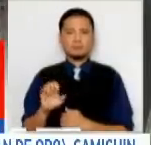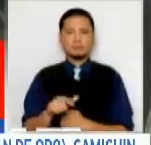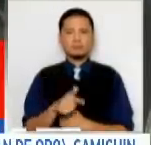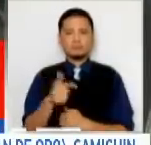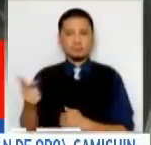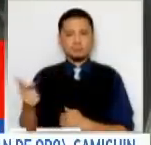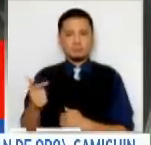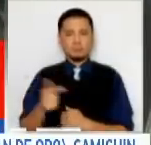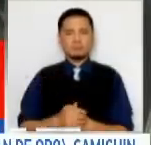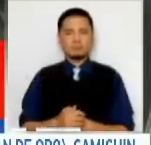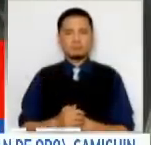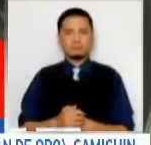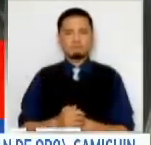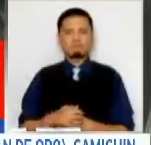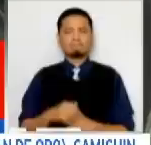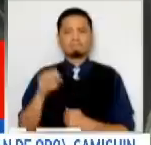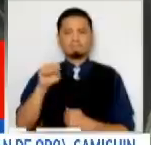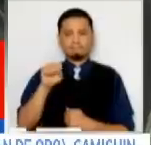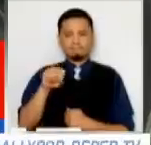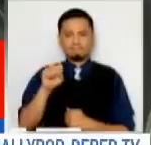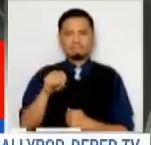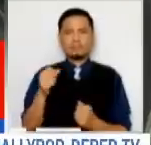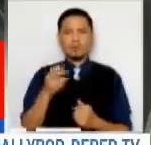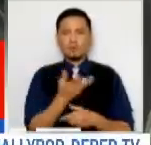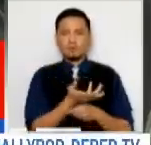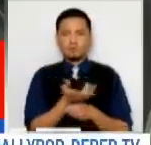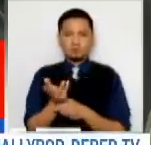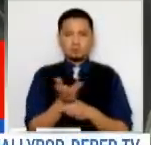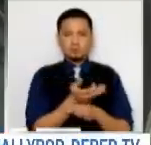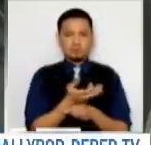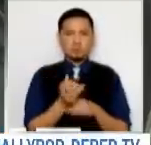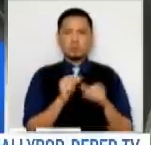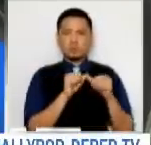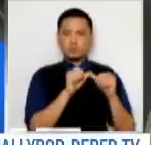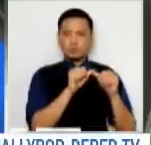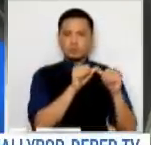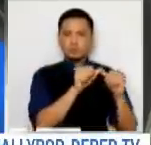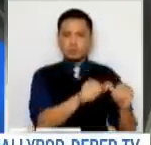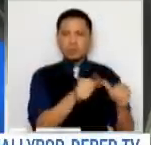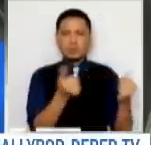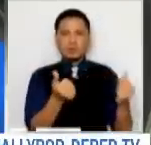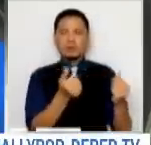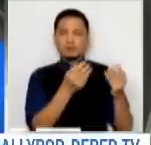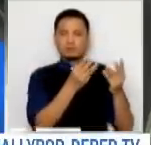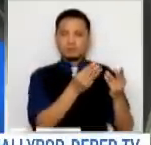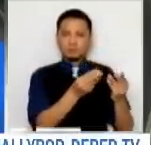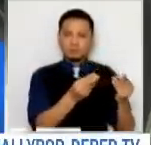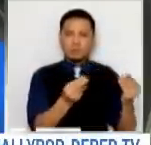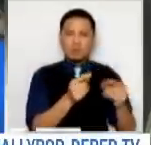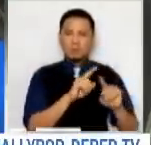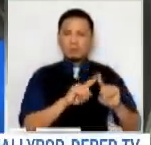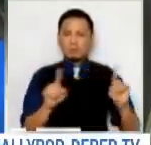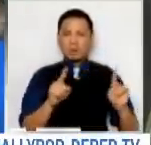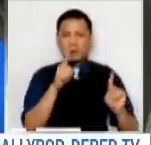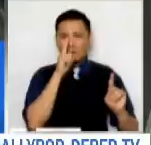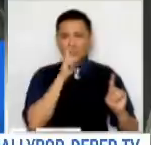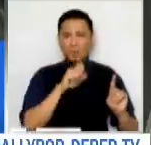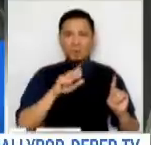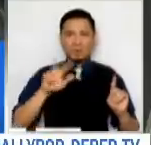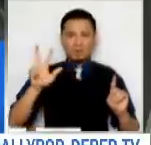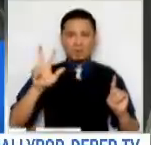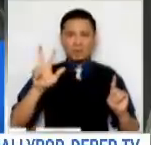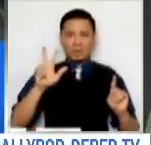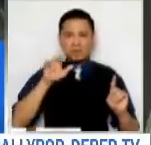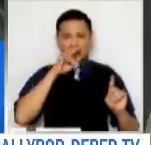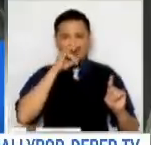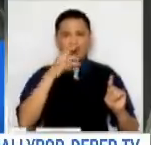Igan, tuluyan ang naapula ng mga bumbero ang sunog dito sa Tondo, Maynila. Pero ang masaklap, isang 3 taong gulang na bata ang nasawi at nasa